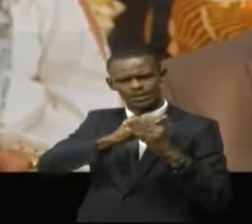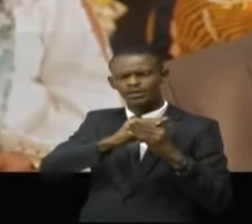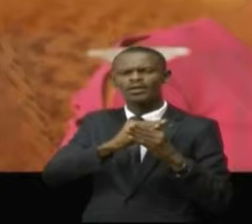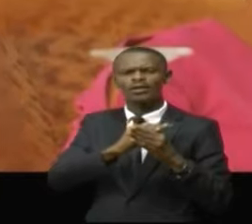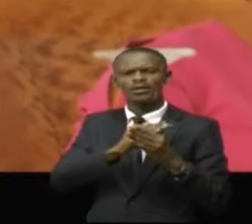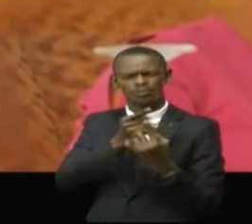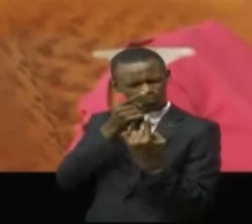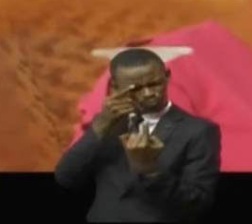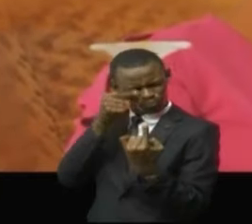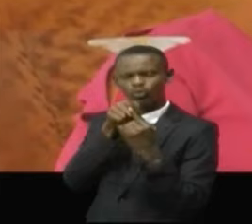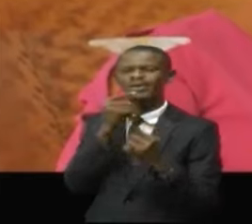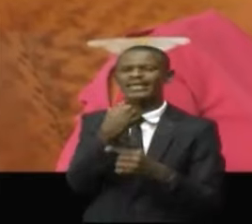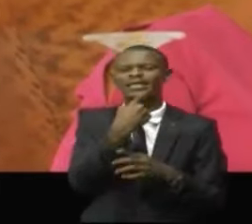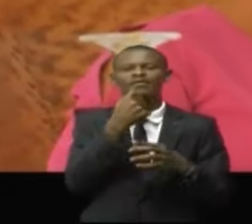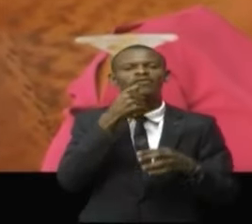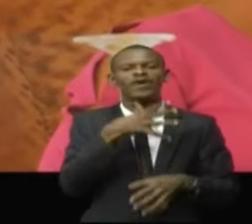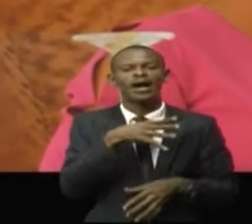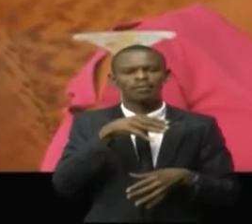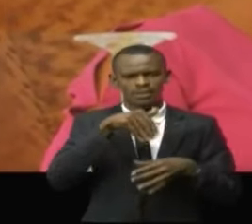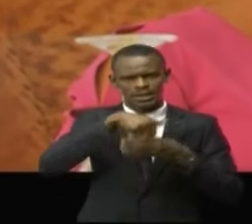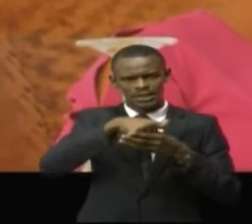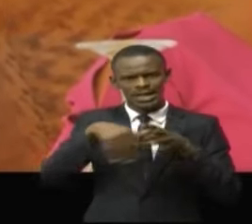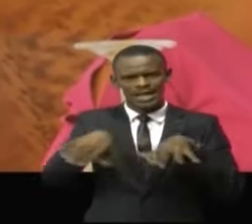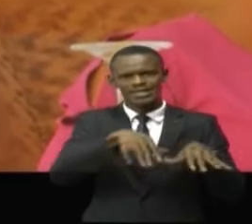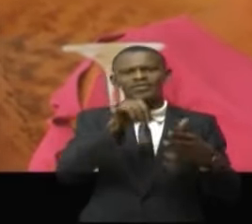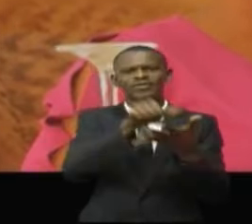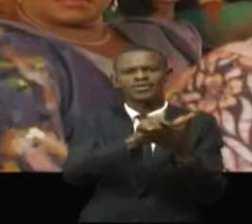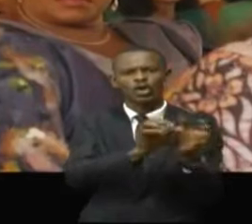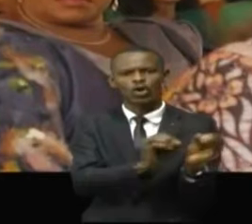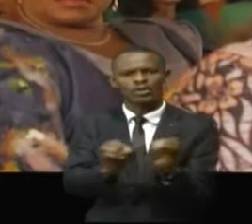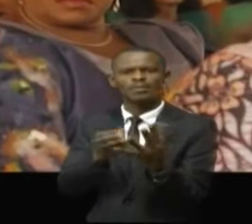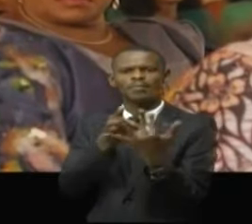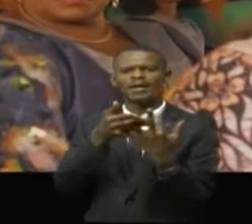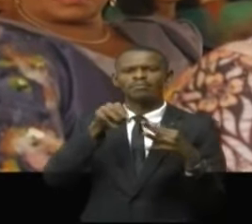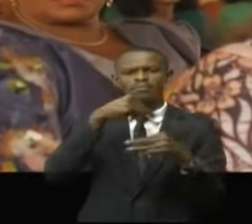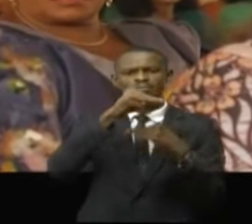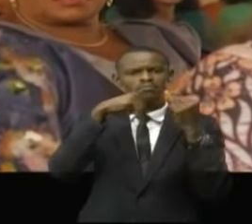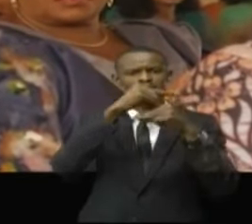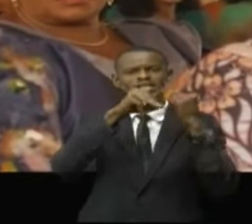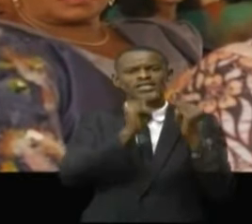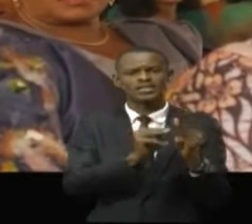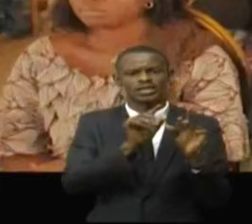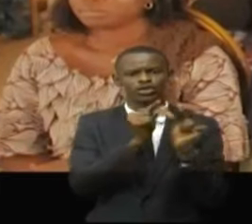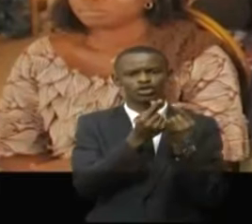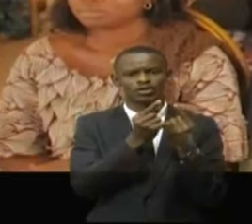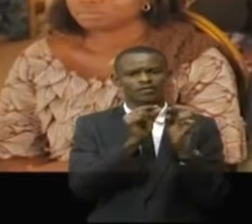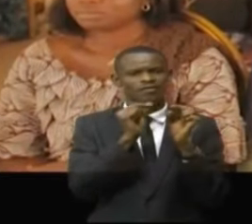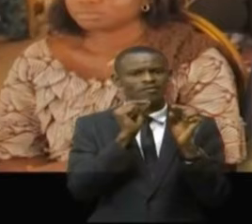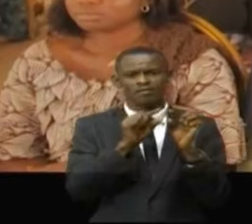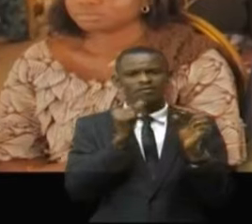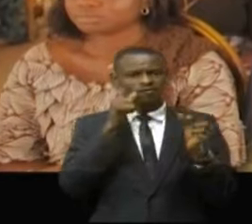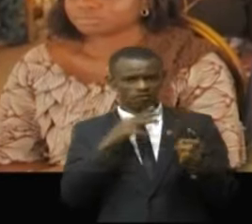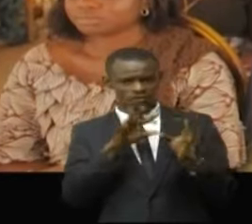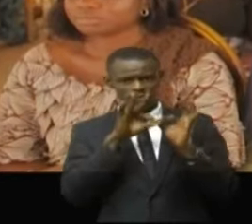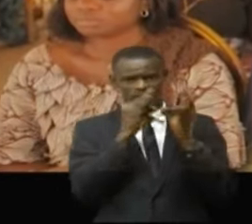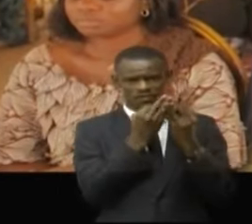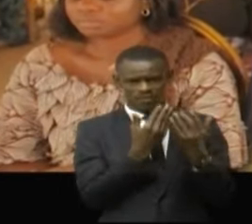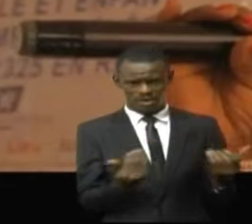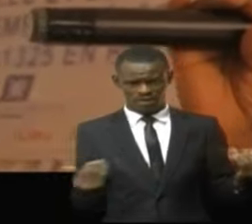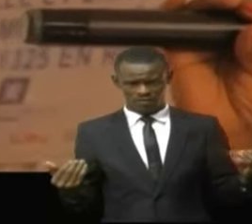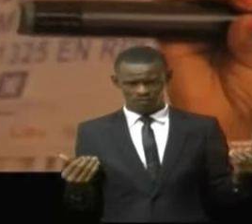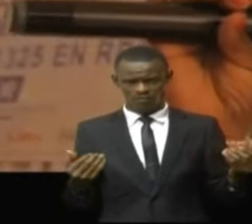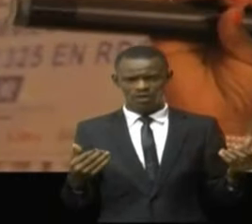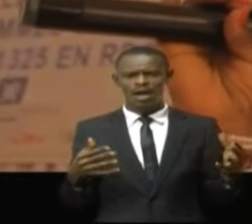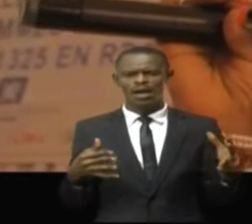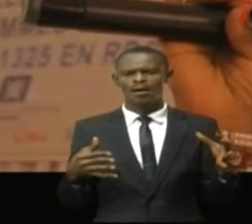Cette activité organisée par le ministère du Genre, Enfants et Familles en partenariat avec ONU Femmes s'est révélée un moment propice